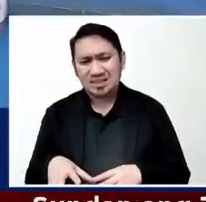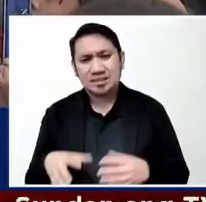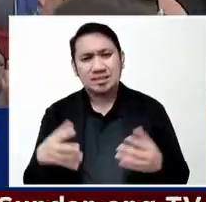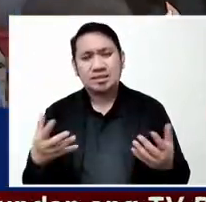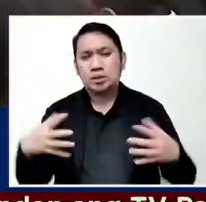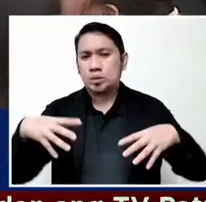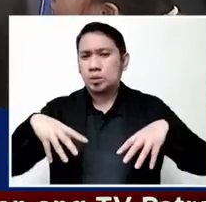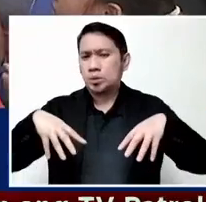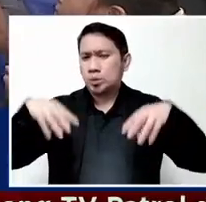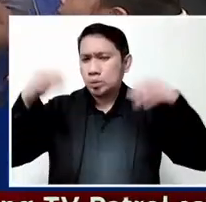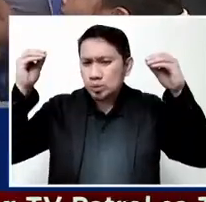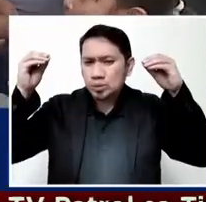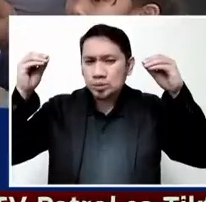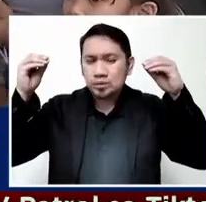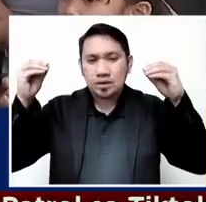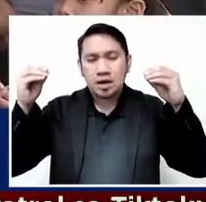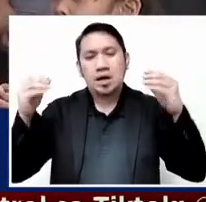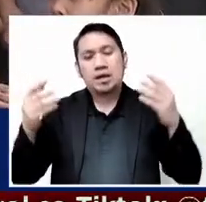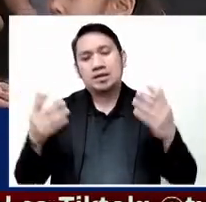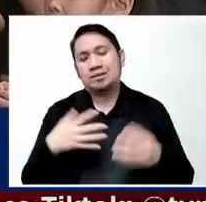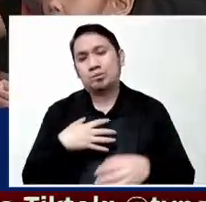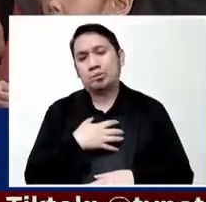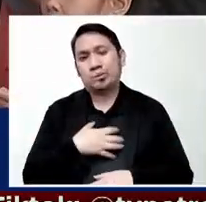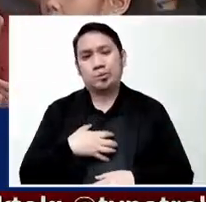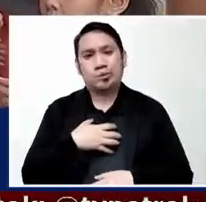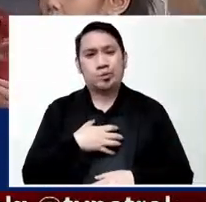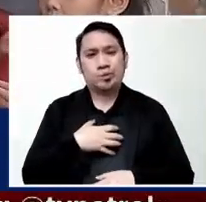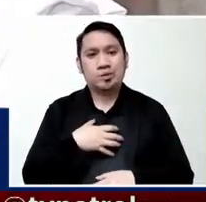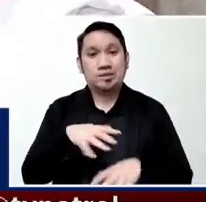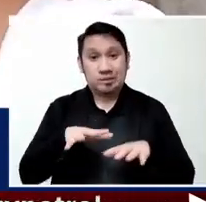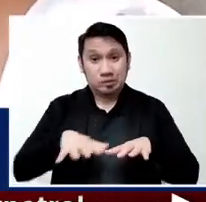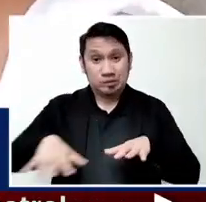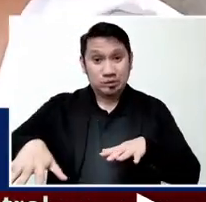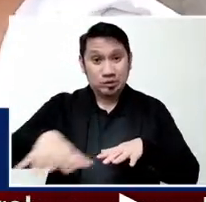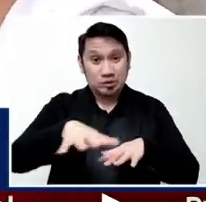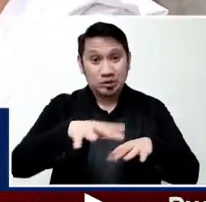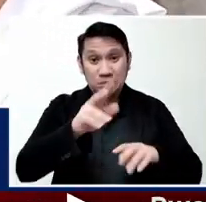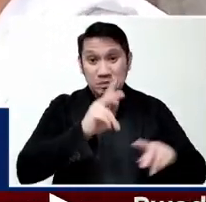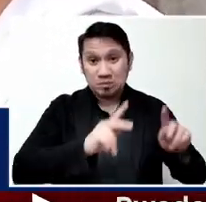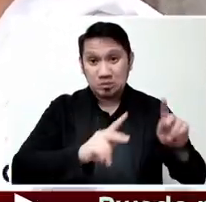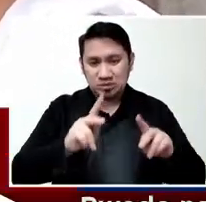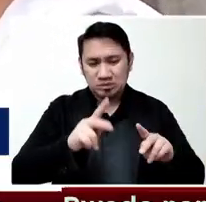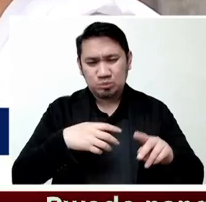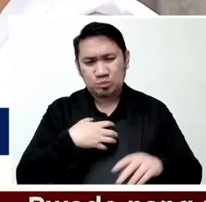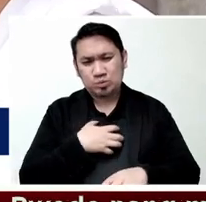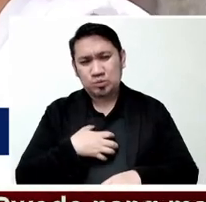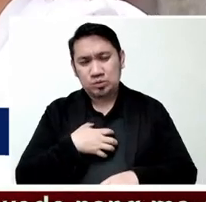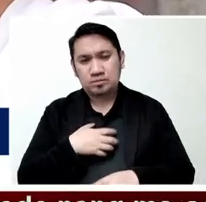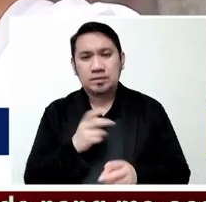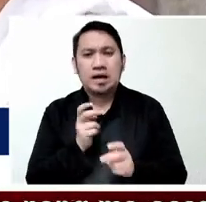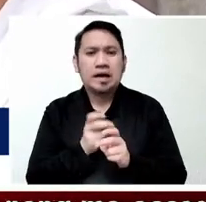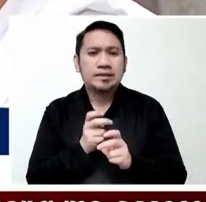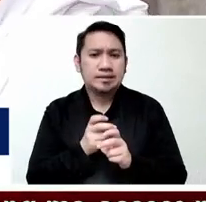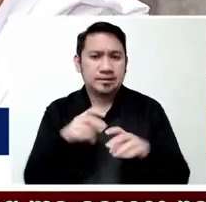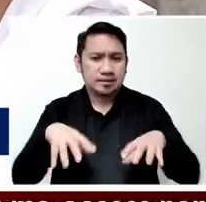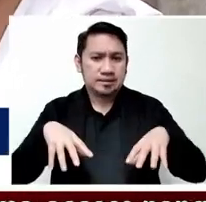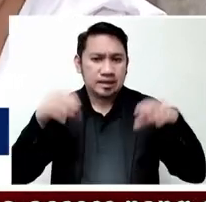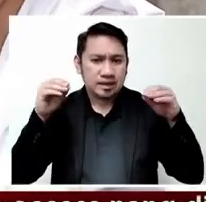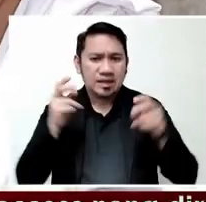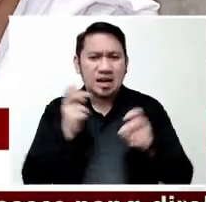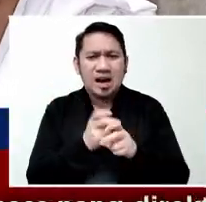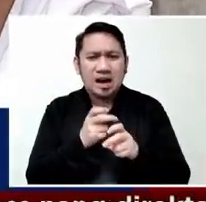ng kuryente kaya todo reklamo rin ang mga kalugar niya. Mahirap kasi pag brown out, di ka makakilos ng